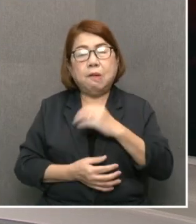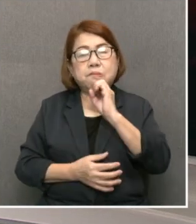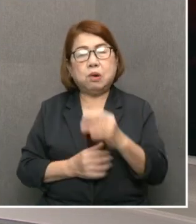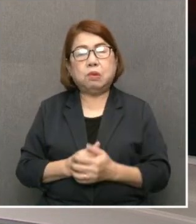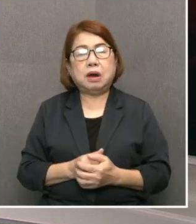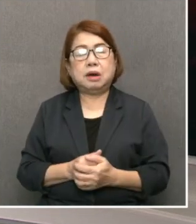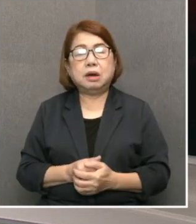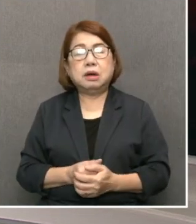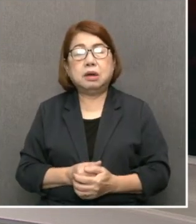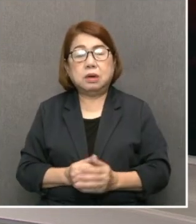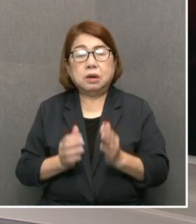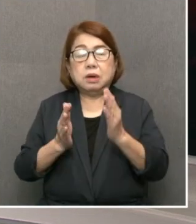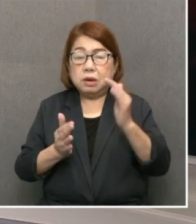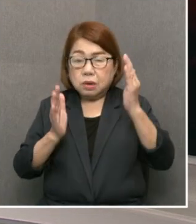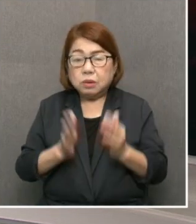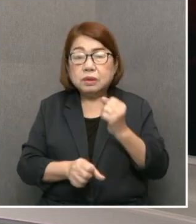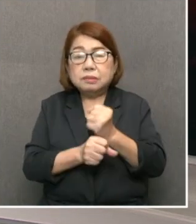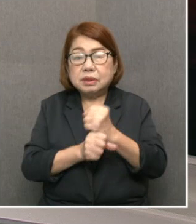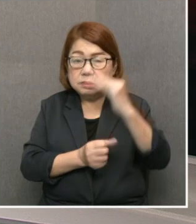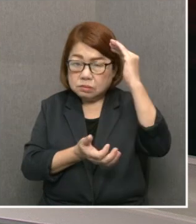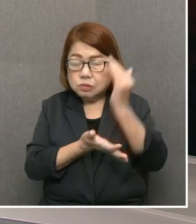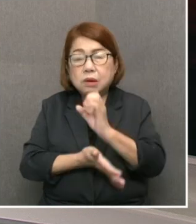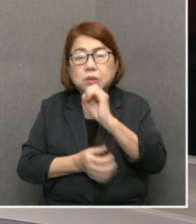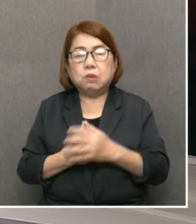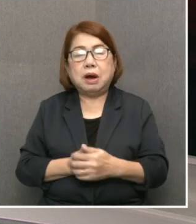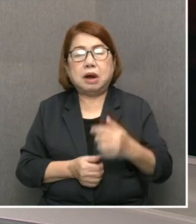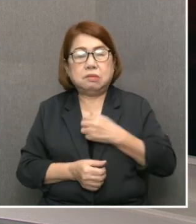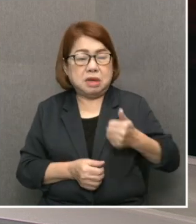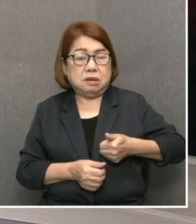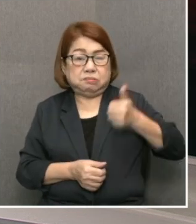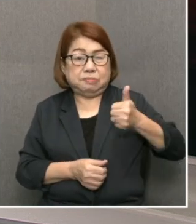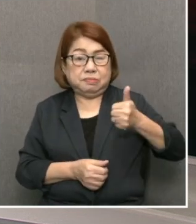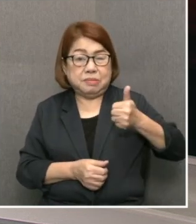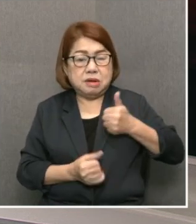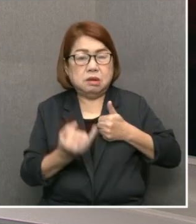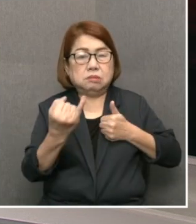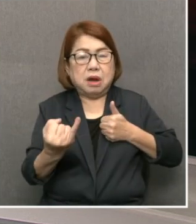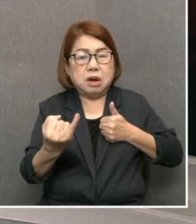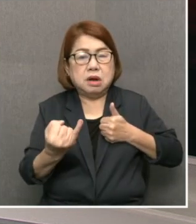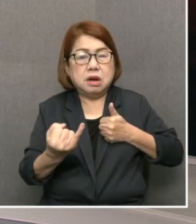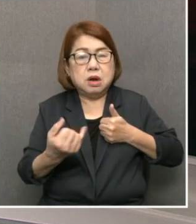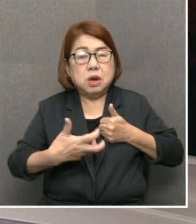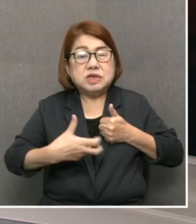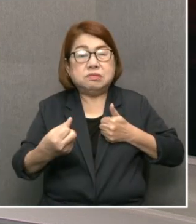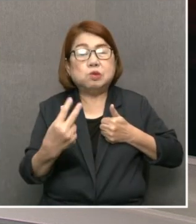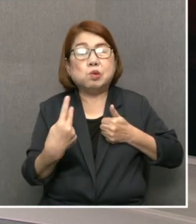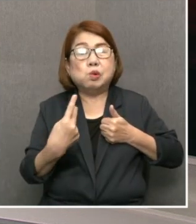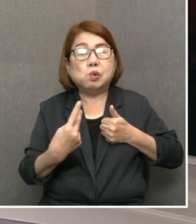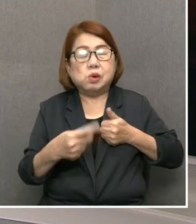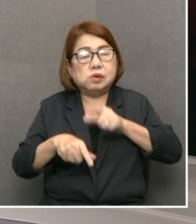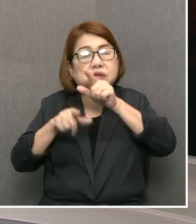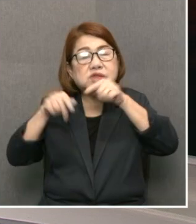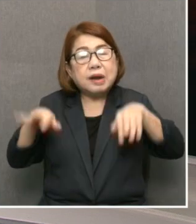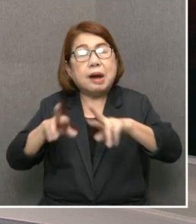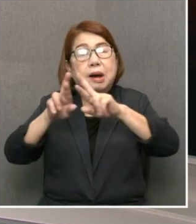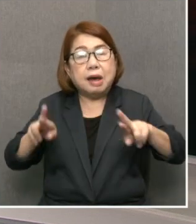ณีที่เจ้าหน้าที่นั้นมีการรายงานว่าเจ้าหนี้เนี่ยมาทำลายทรัพย์สินของลูกหนี้ที่จังหวัดชัยนาทพอท่านรับรู้เรื่องราวนี้